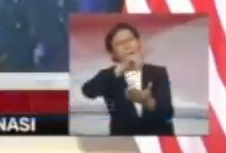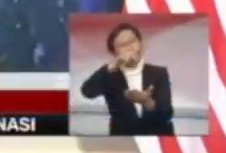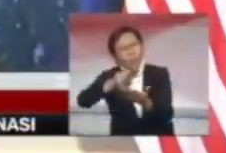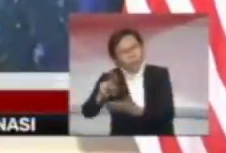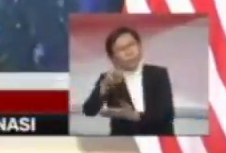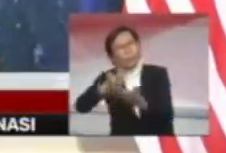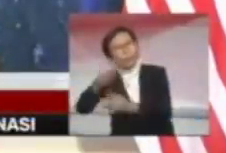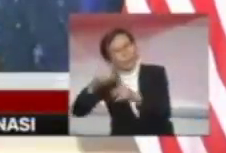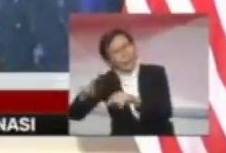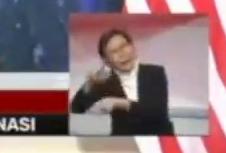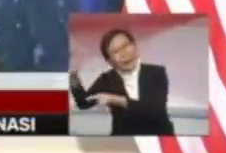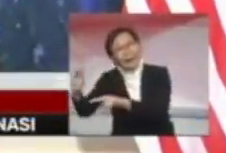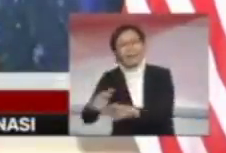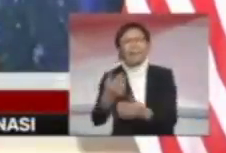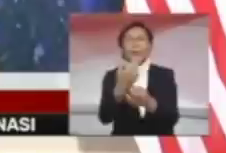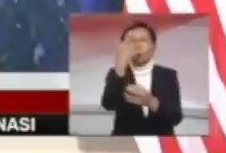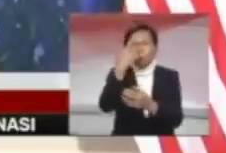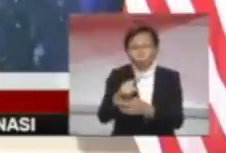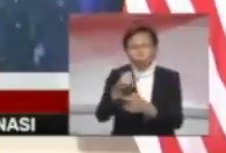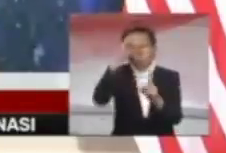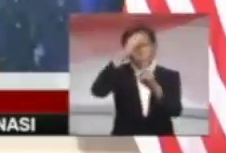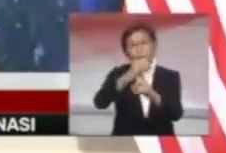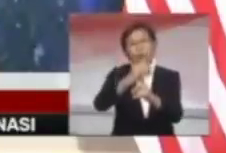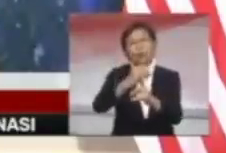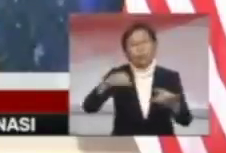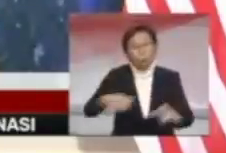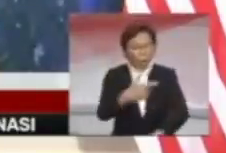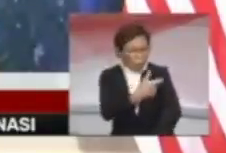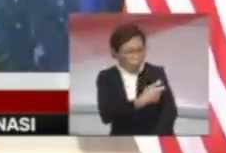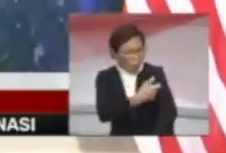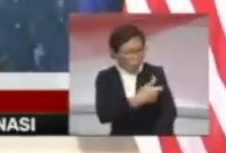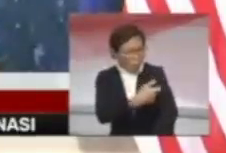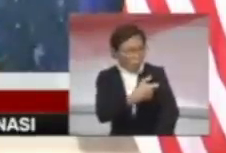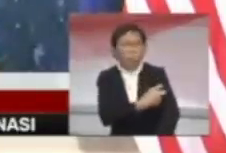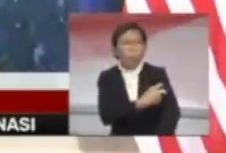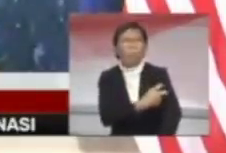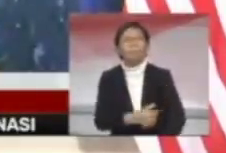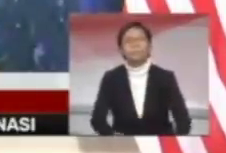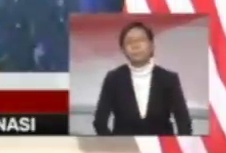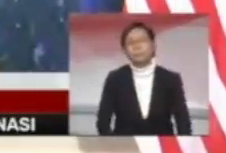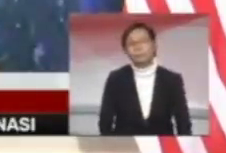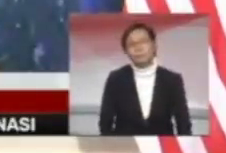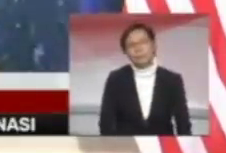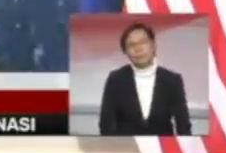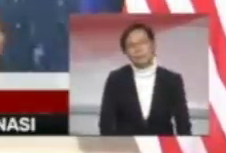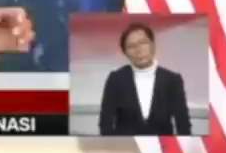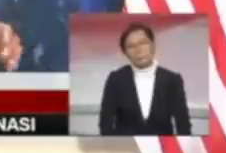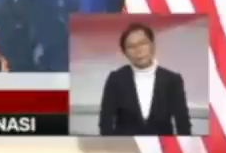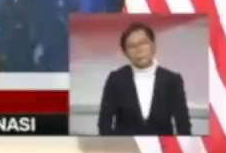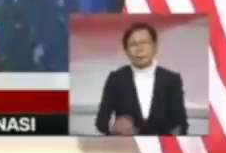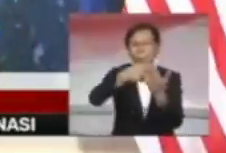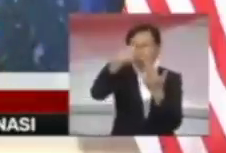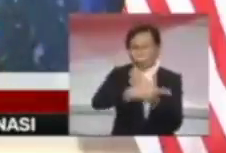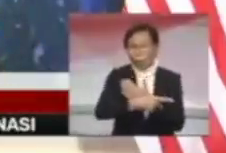ini sasarannya adalah sebanyak kelapa blok ratus populasi negara ini atau 26 perbulan 5000000 individu